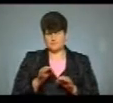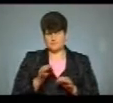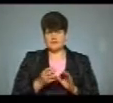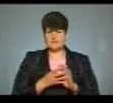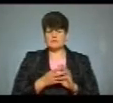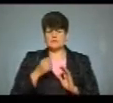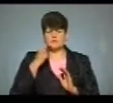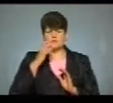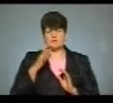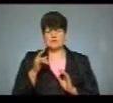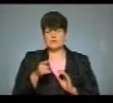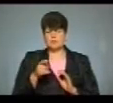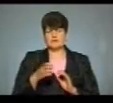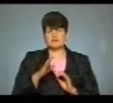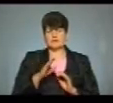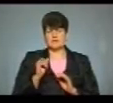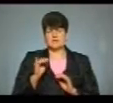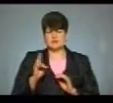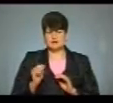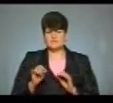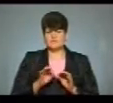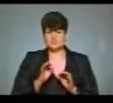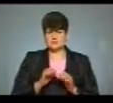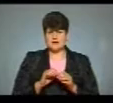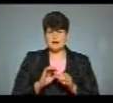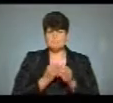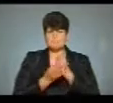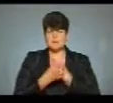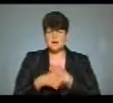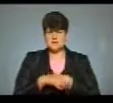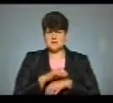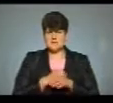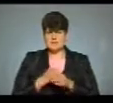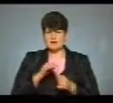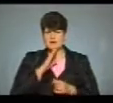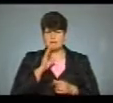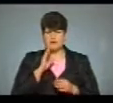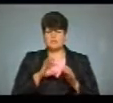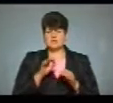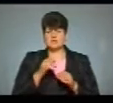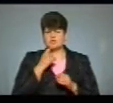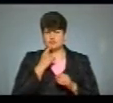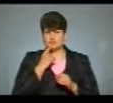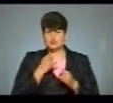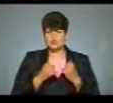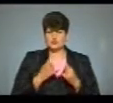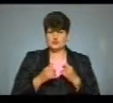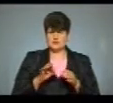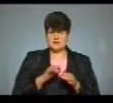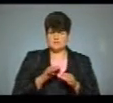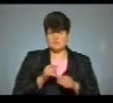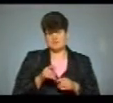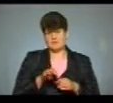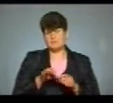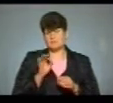Дев'ятирічна тернополянка Віка Шалковська вишиває браслет для мами. Я вибрала червоні і жовті нитки. Я обрала такі кольори, бо вони